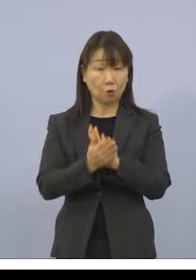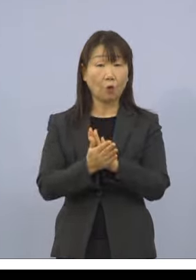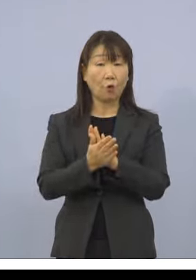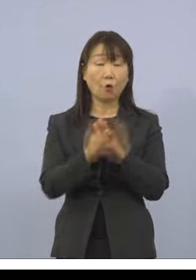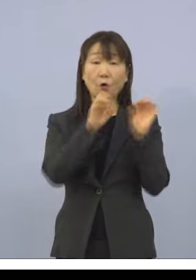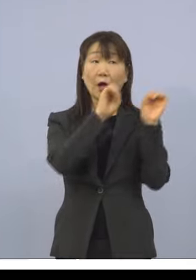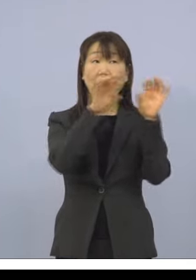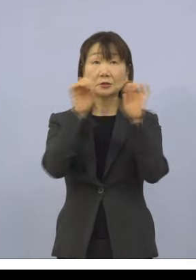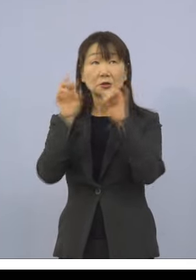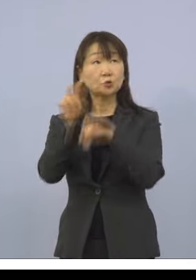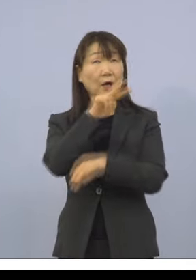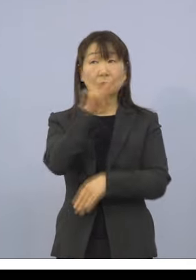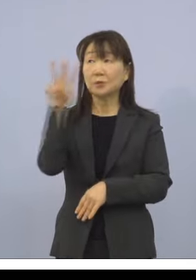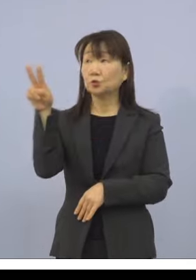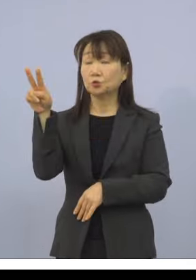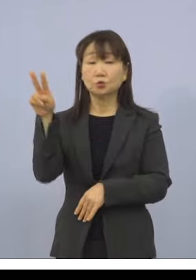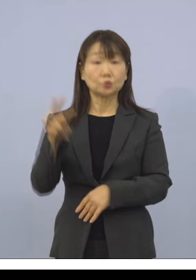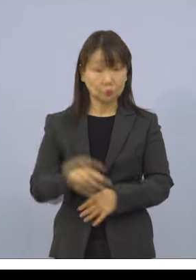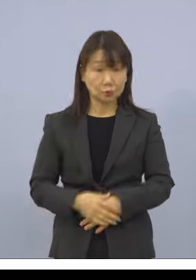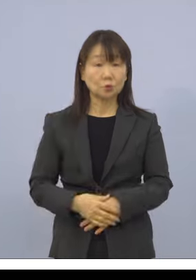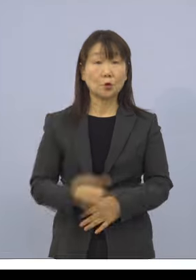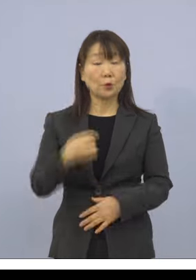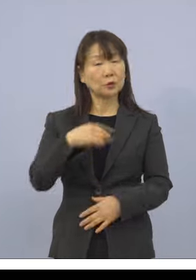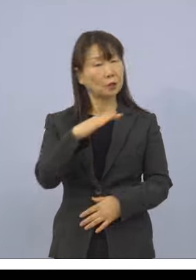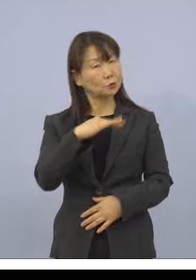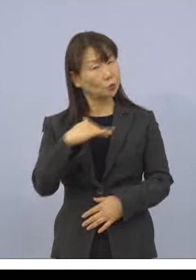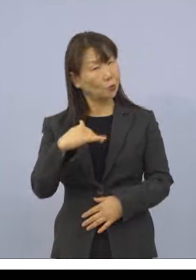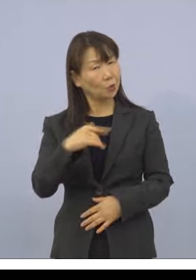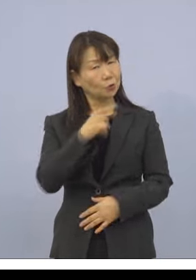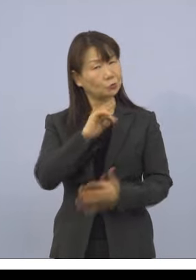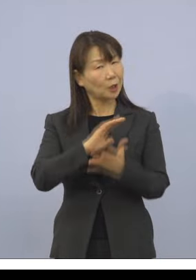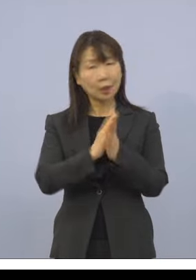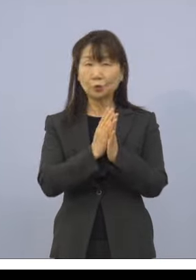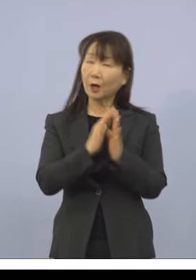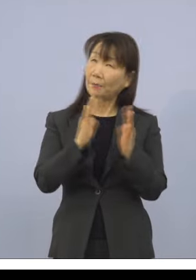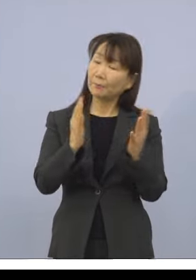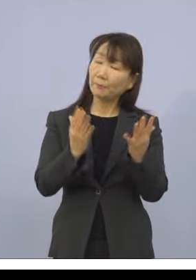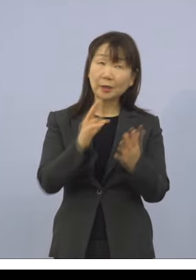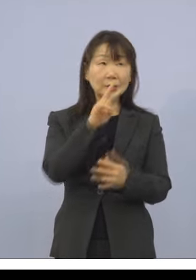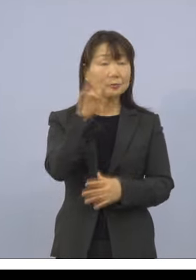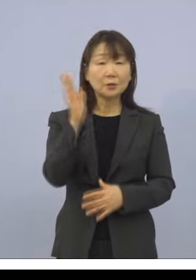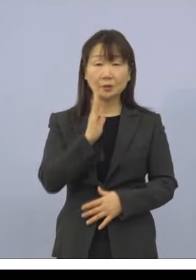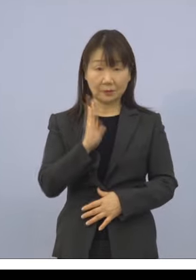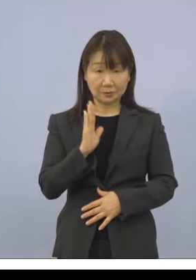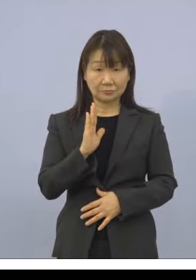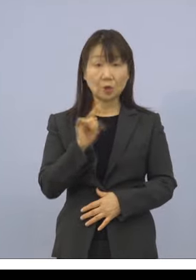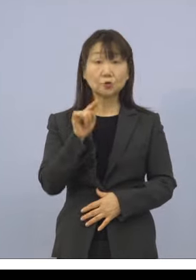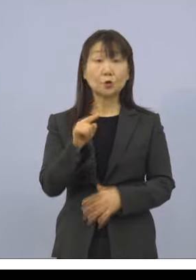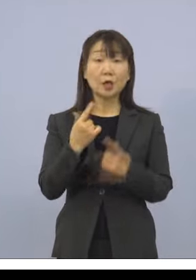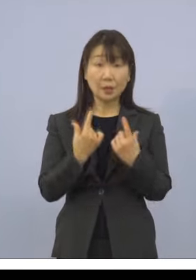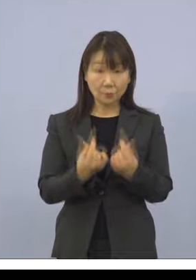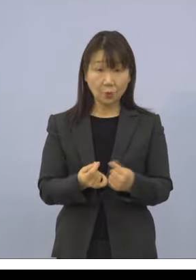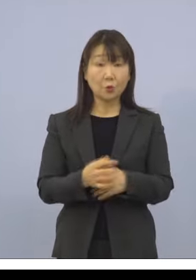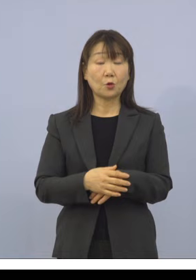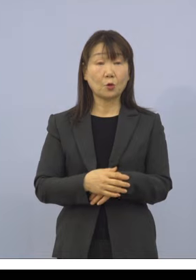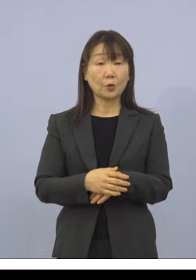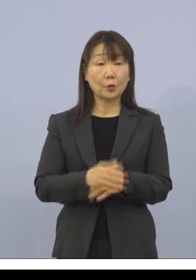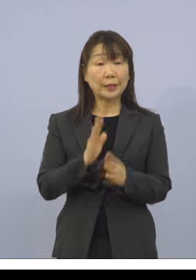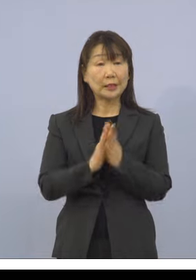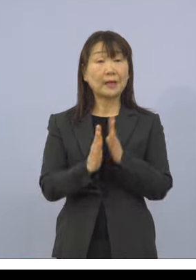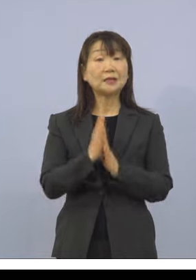発信はよく見るんですね。私どものはなかなか見ない。ですからそういったこともですね、今一